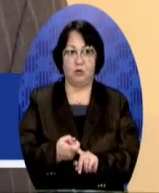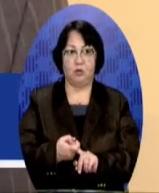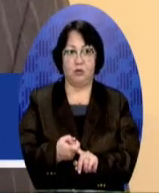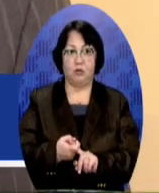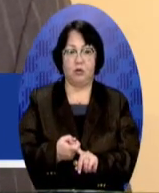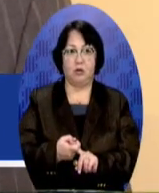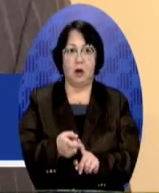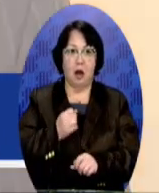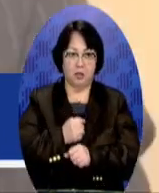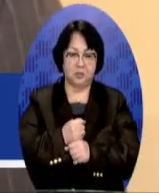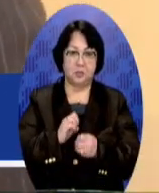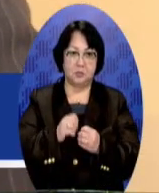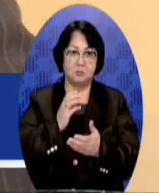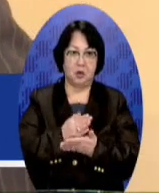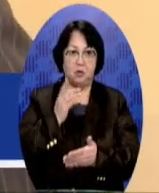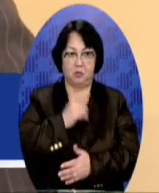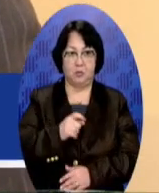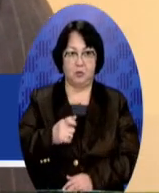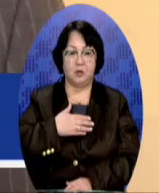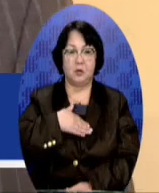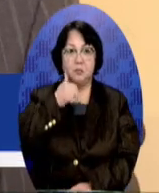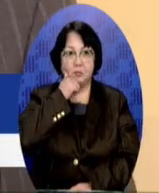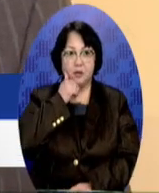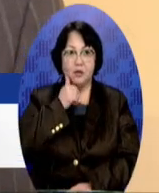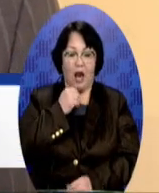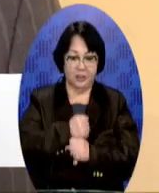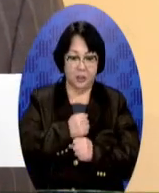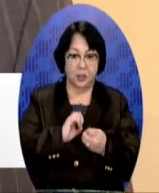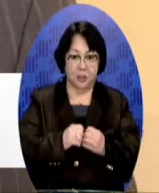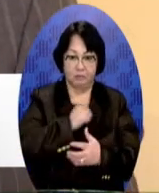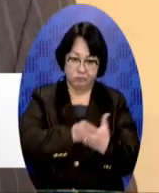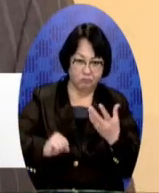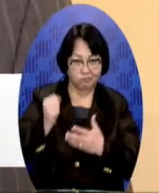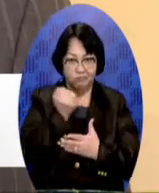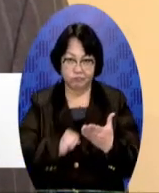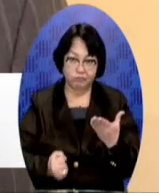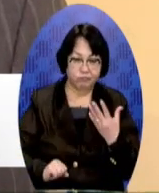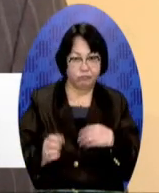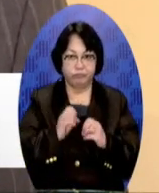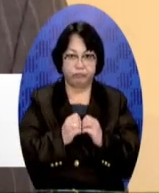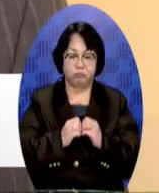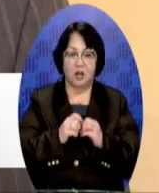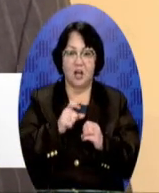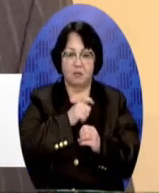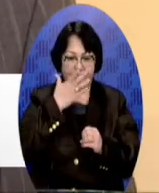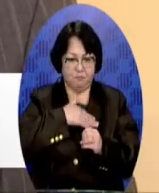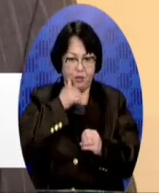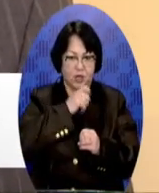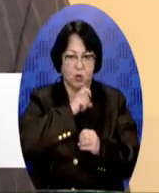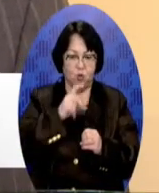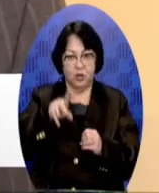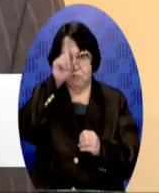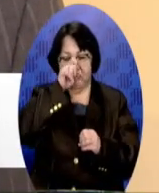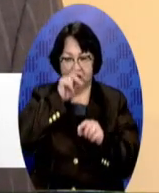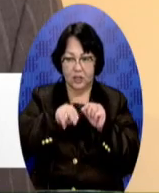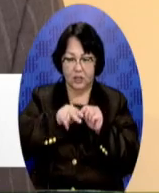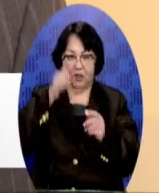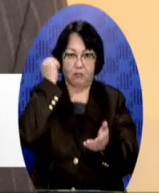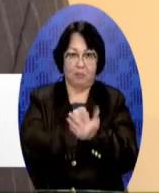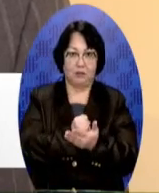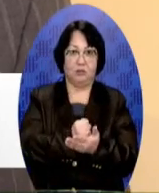одоо ажиллаж байгаа хүмүүс бол эрүүл мэндийн өвчлөлт орсон байх хэвээр. За орчин нь бол усны асуудал байна. Хамгийн түрүүнд заавал устай байх